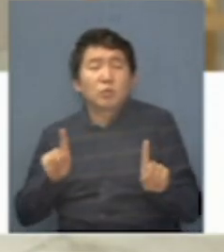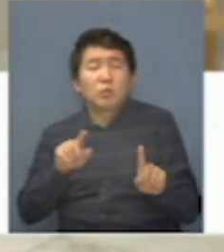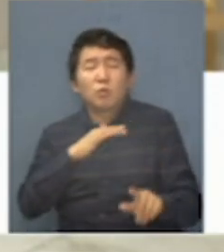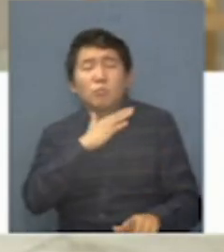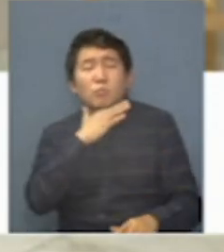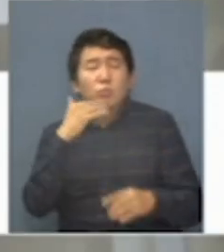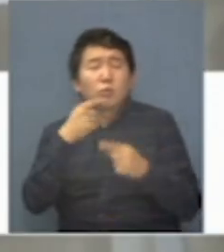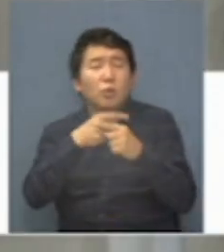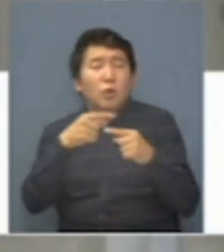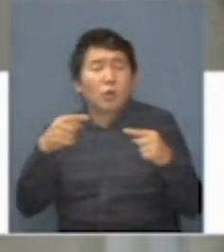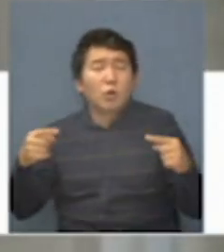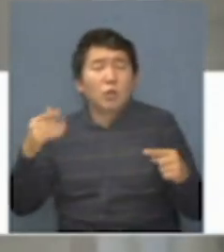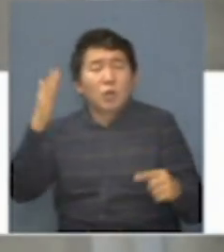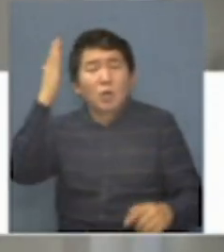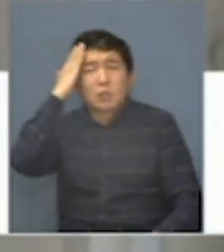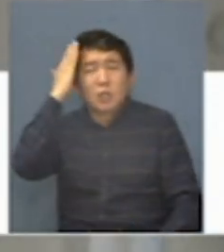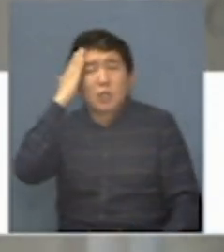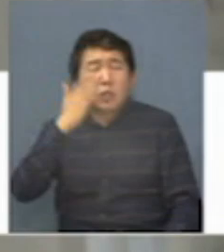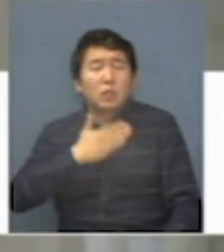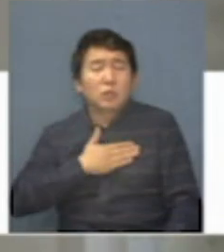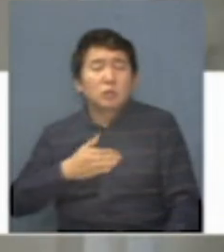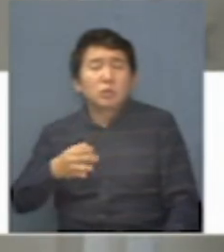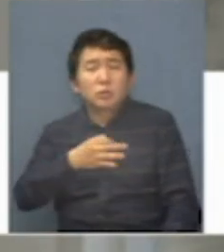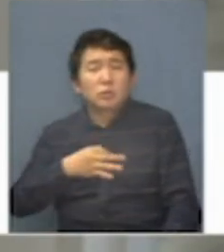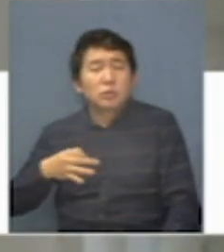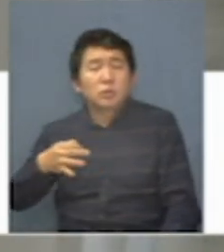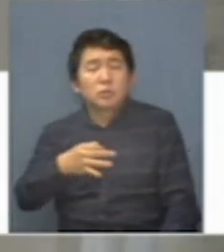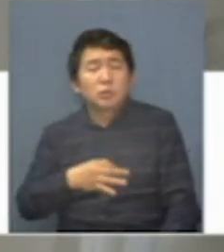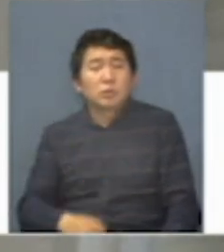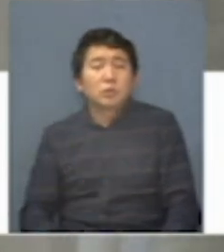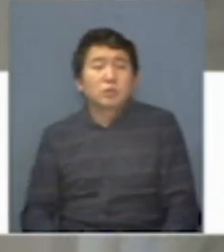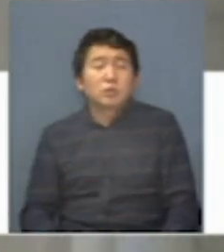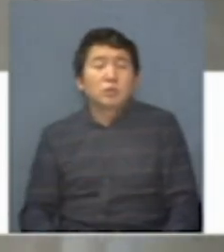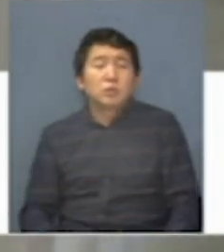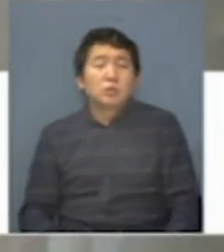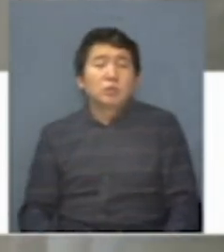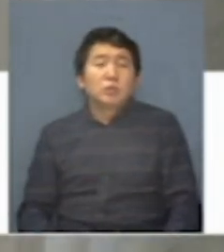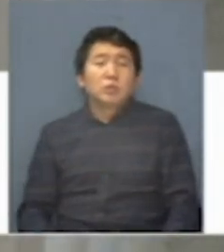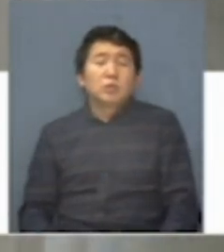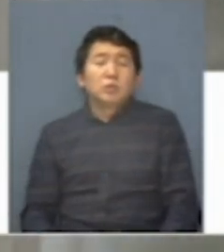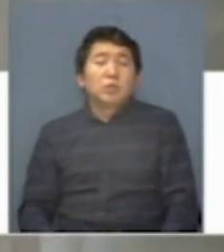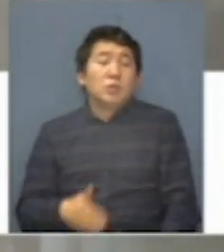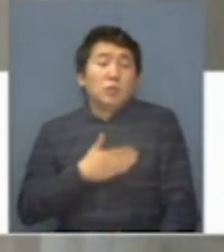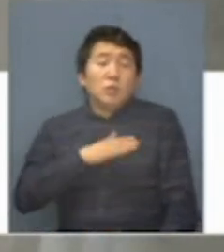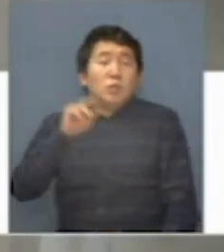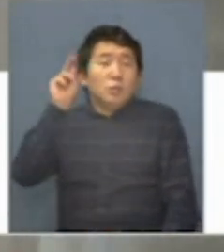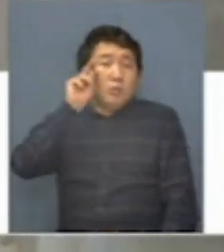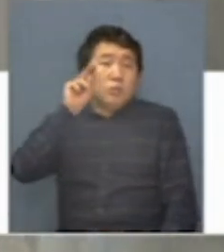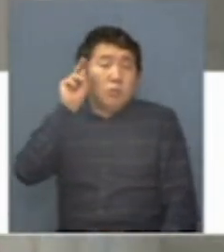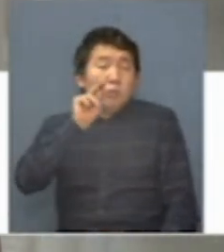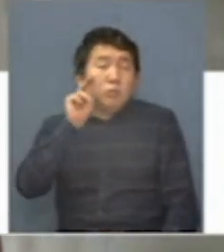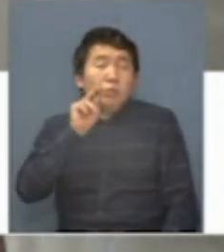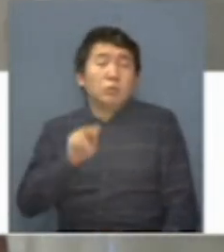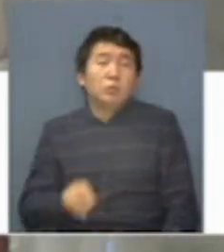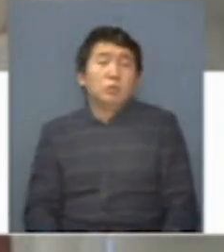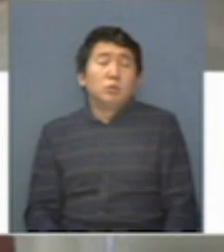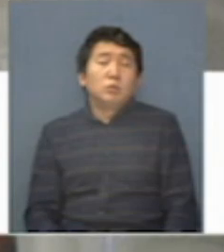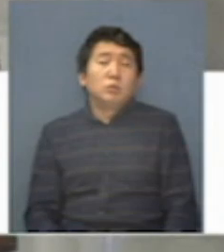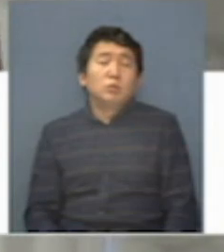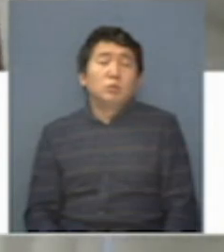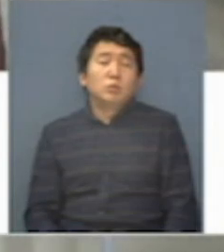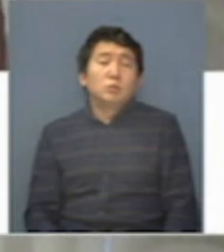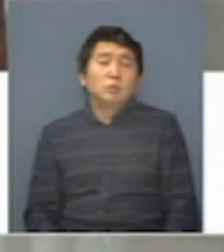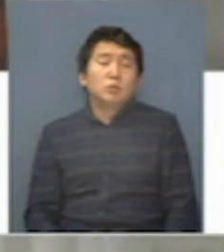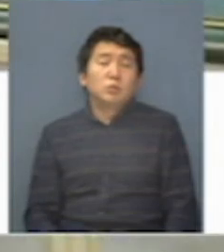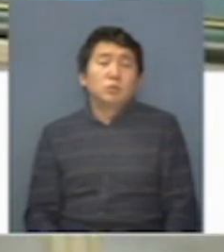многообразие талантов нашей области. Мы вот учимся друг у друга. Опытно, вот у нас